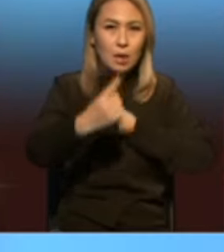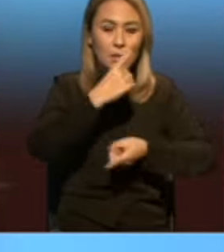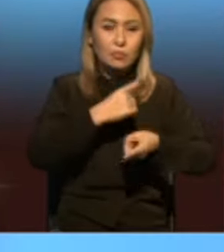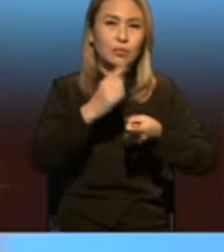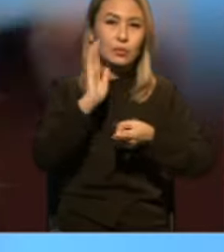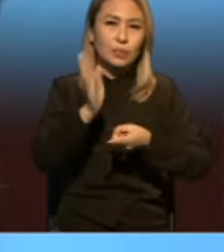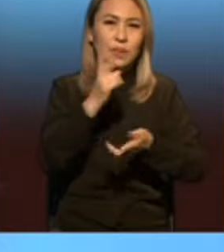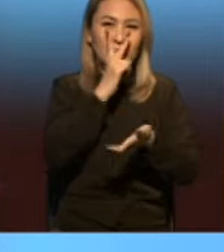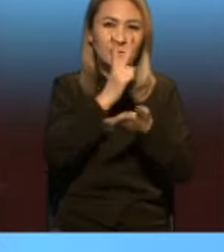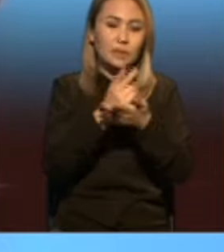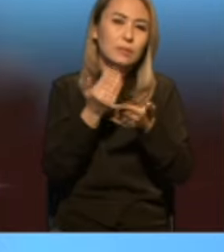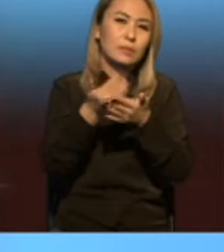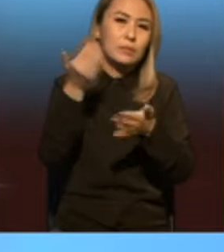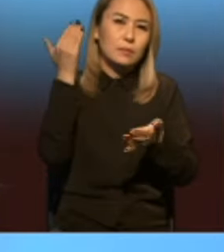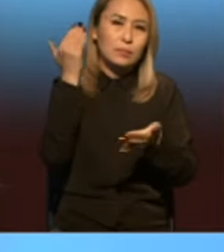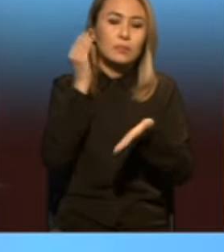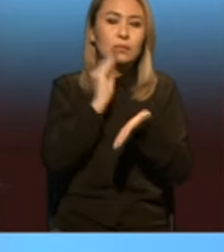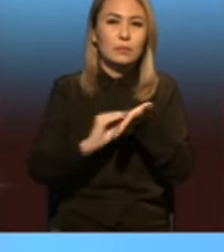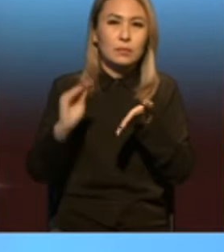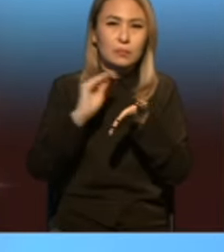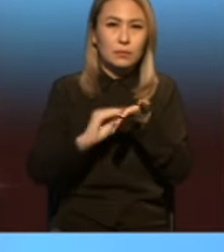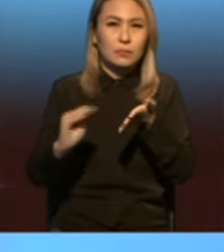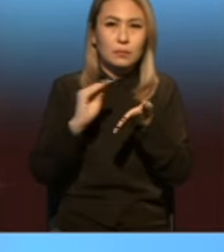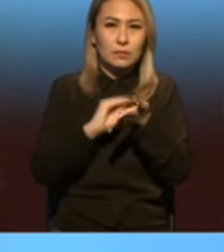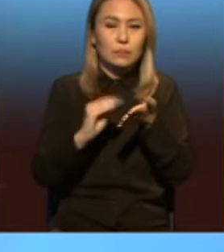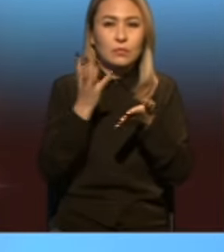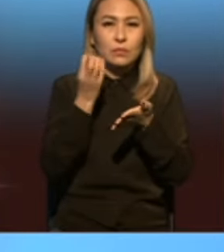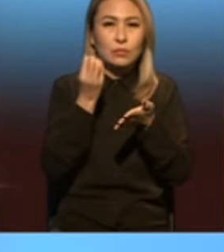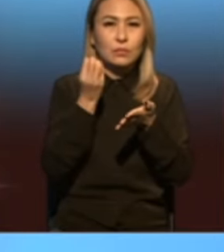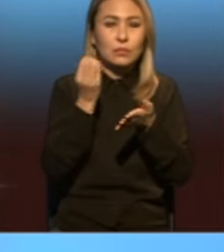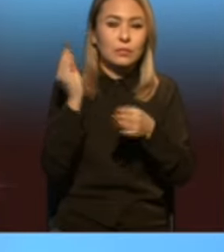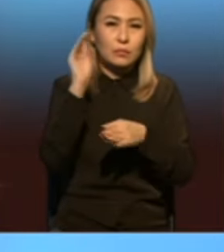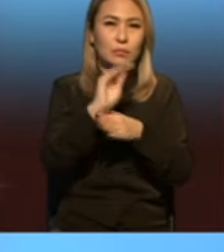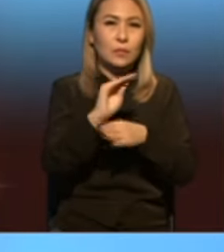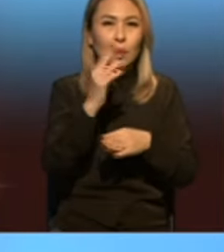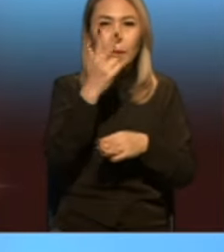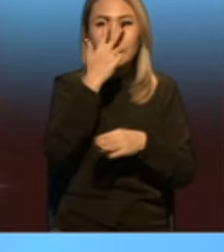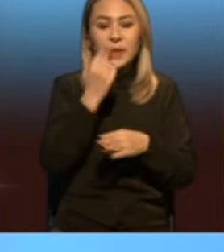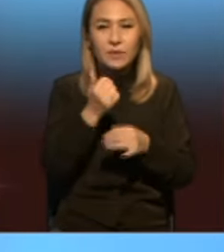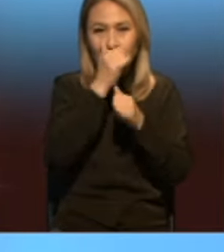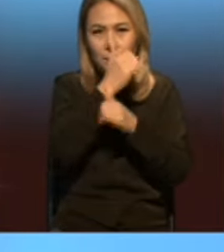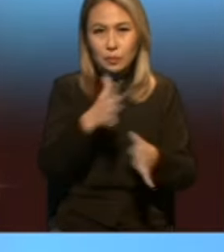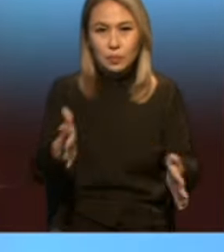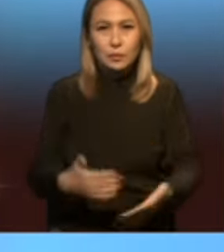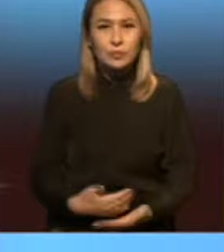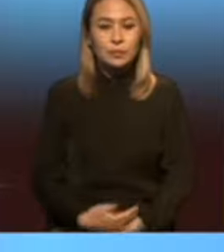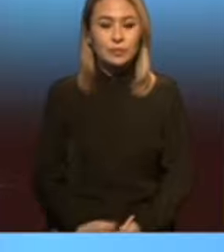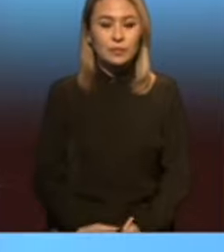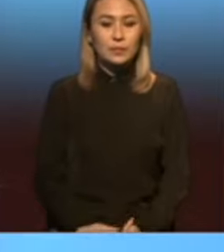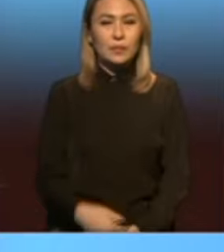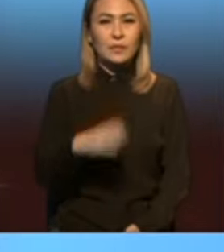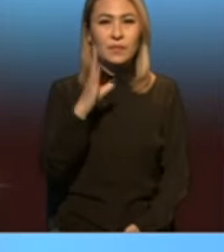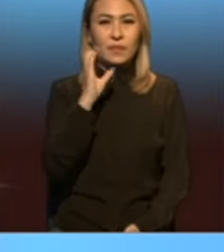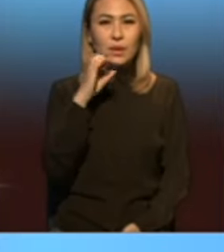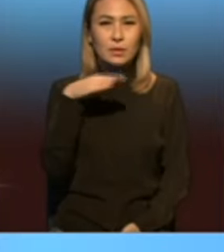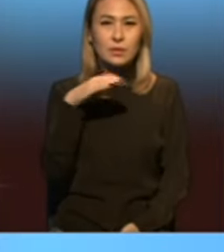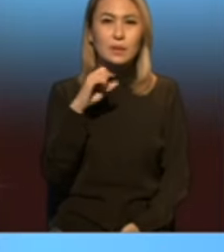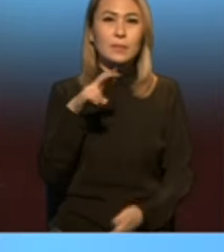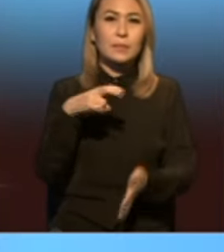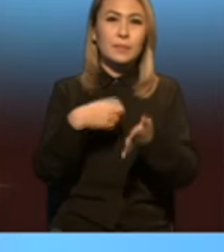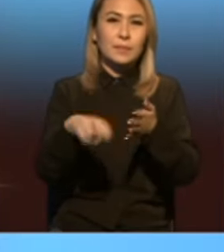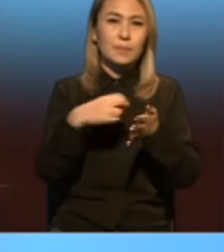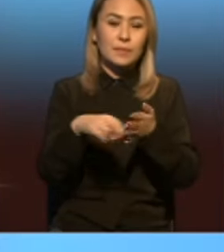латын әліпбиін қарап жатыр. Яғни бұрынғы латын әліпбиіне жаңа қарап. Әлі дағдыланып алмай кетіп жатыр ғой. үйрене алмай жатыр. WhatsApp-қа келген, Ерлан мырза кешірімсіздер,